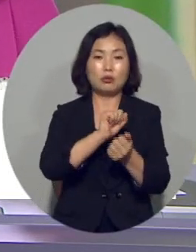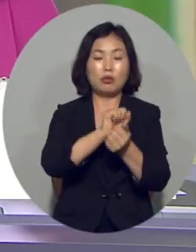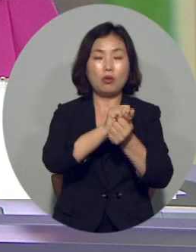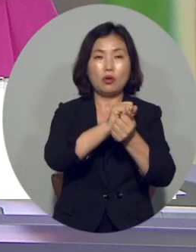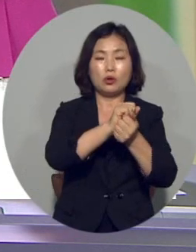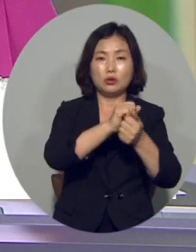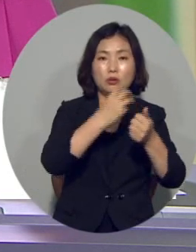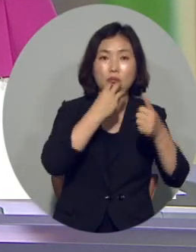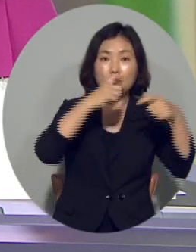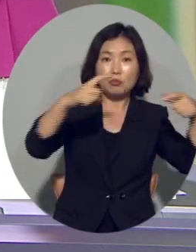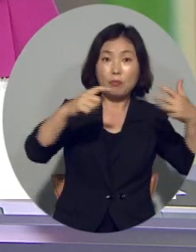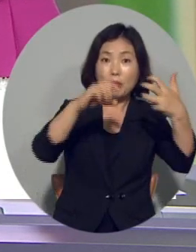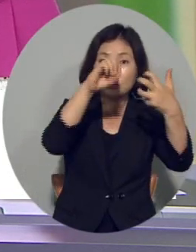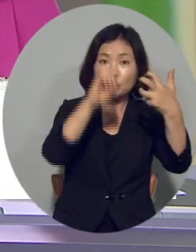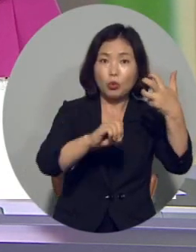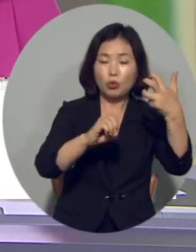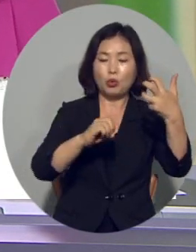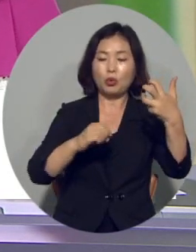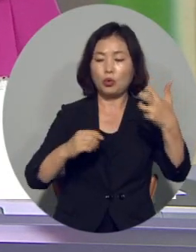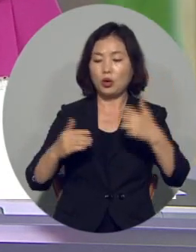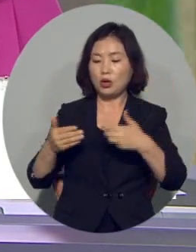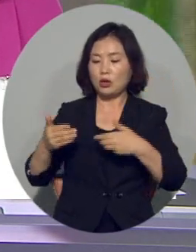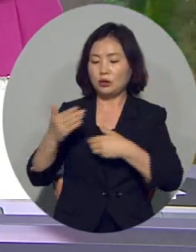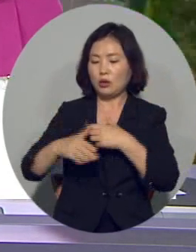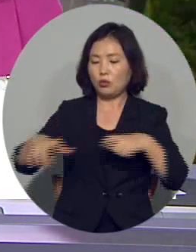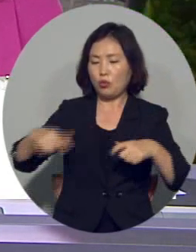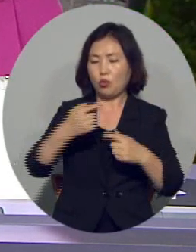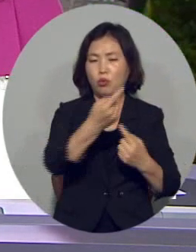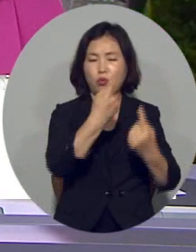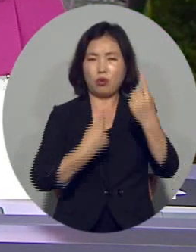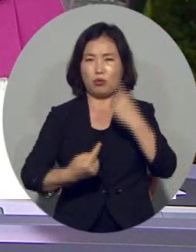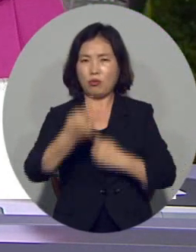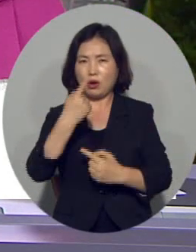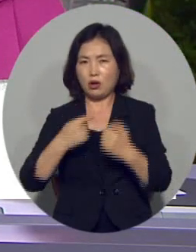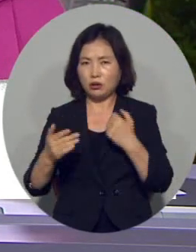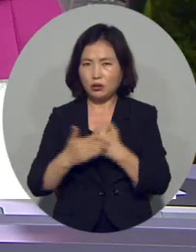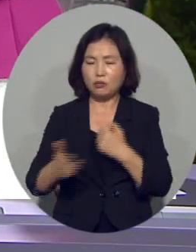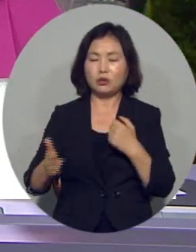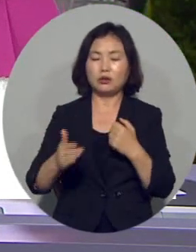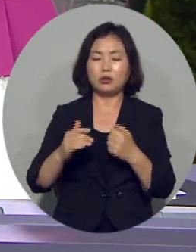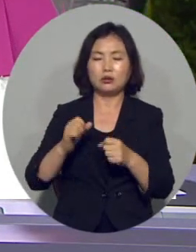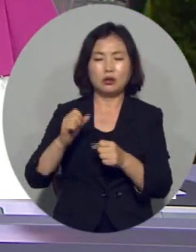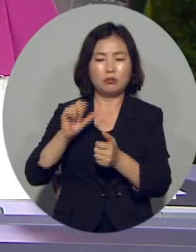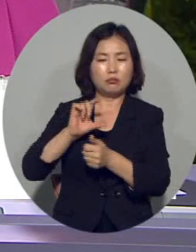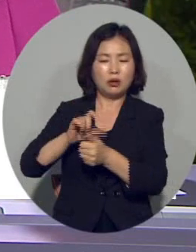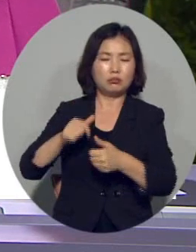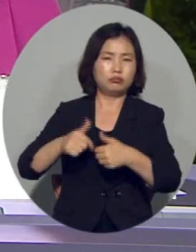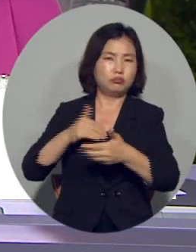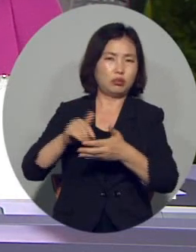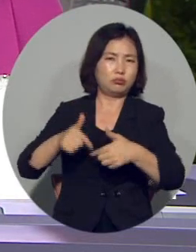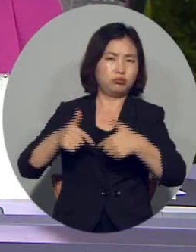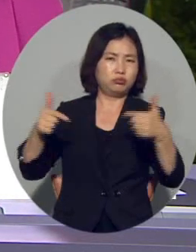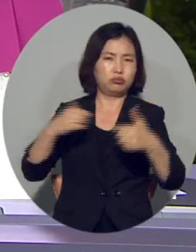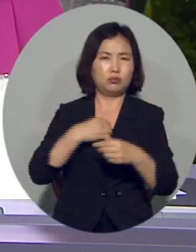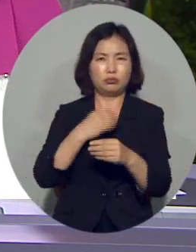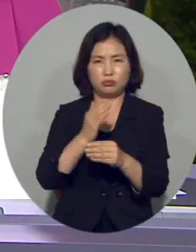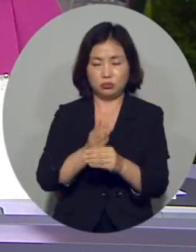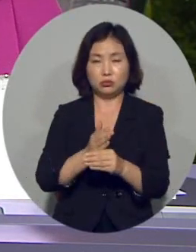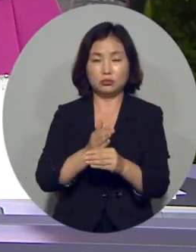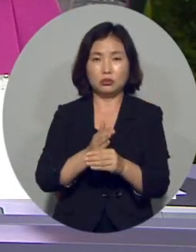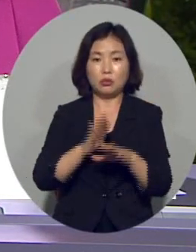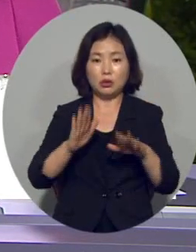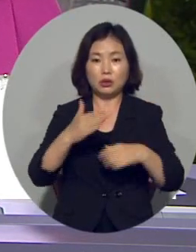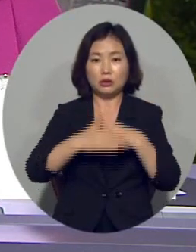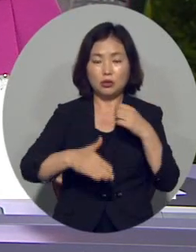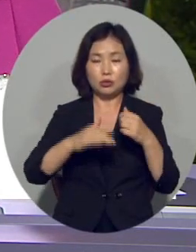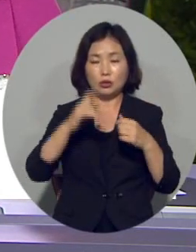80% 나 집중된 수도권에서 귀성 행렬이 이동하기 때문에 대구 경북도 확산 우려가 커지고 있습니다 더 견의